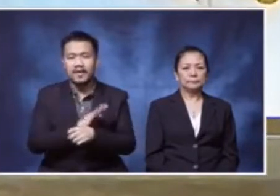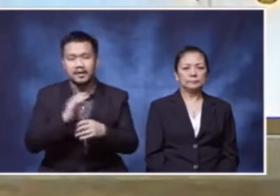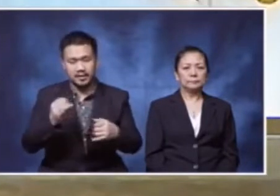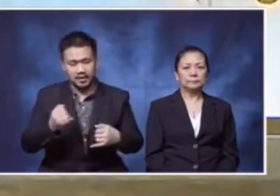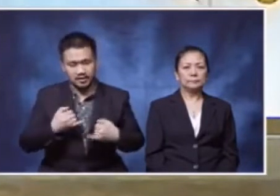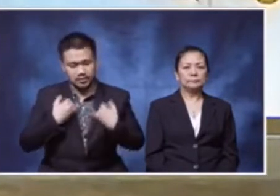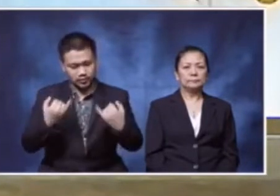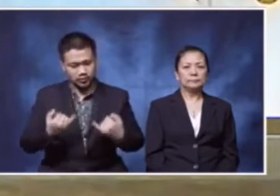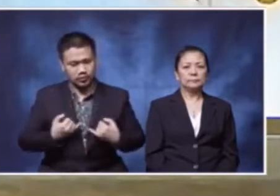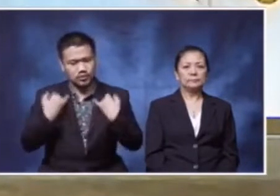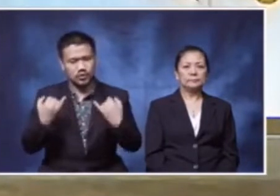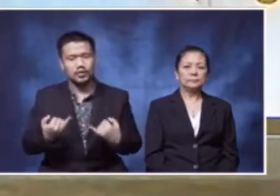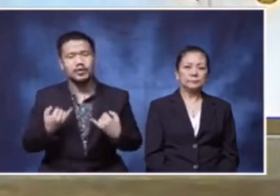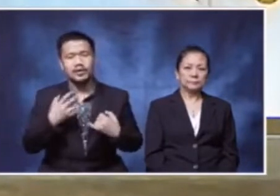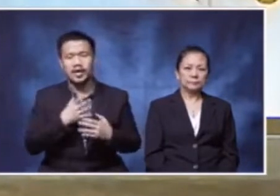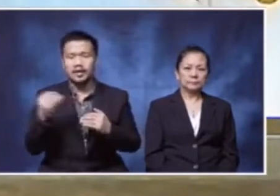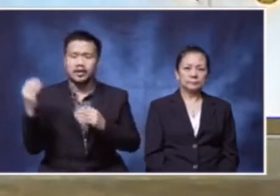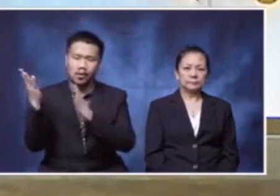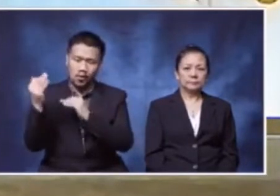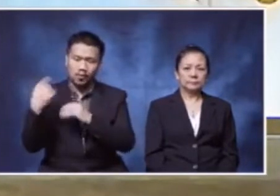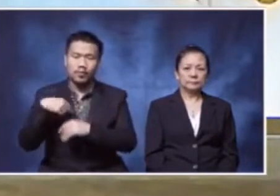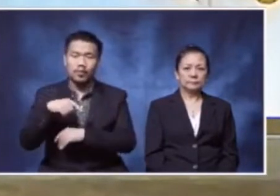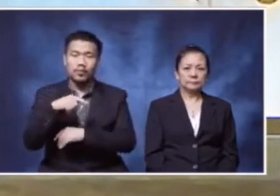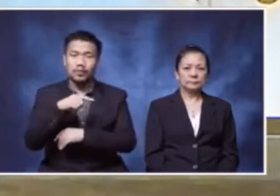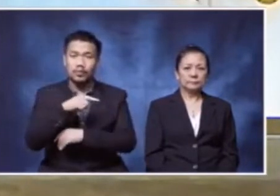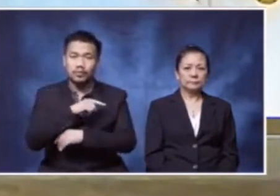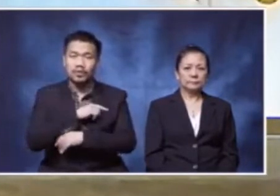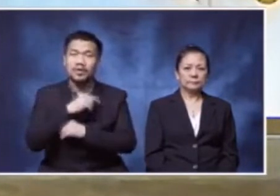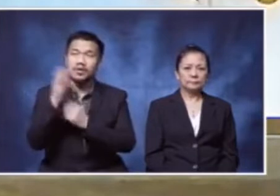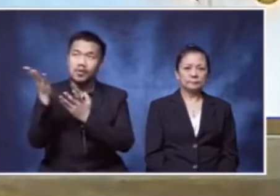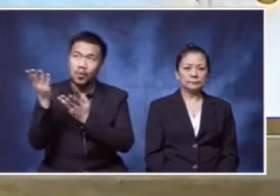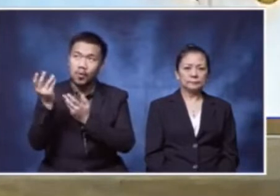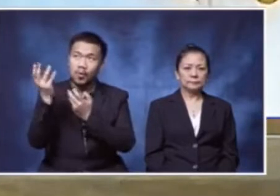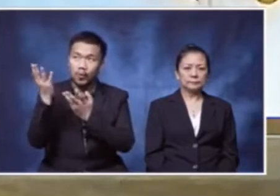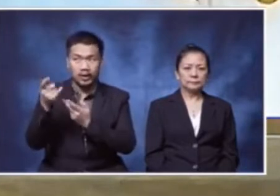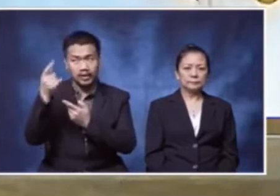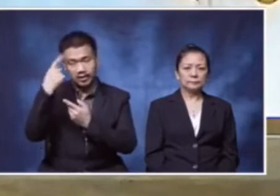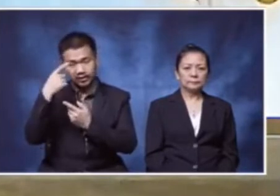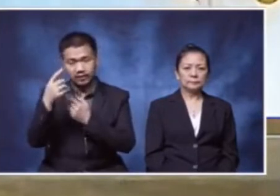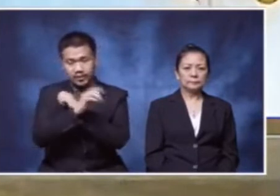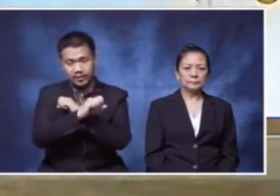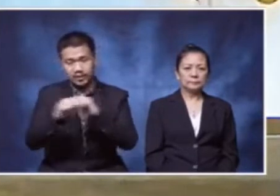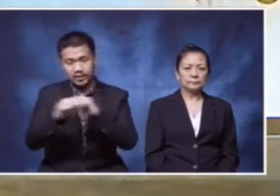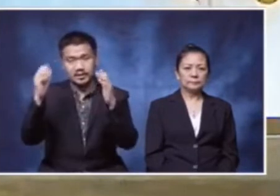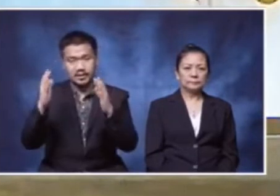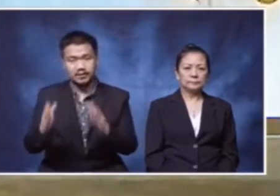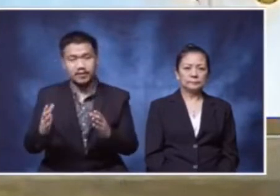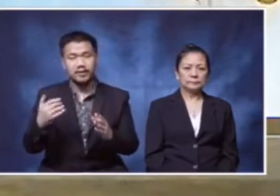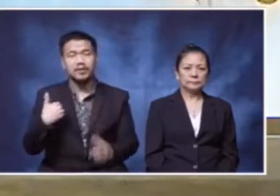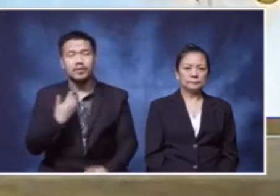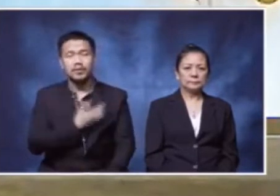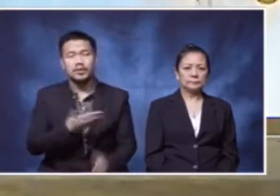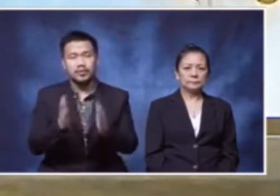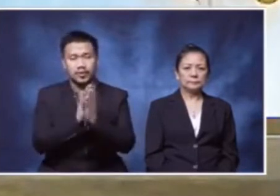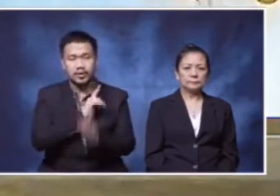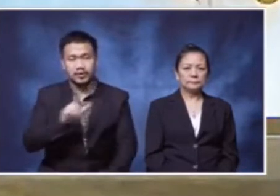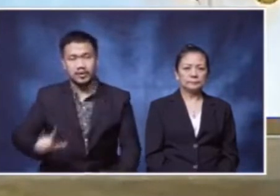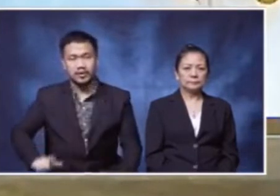habang hinihintay ng lahat ang muling pagdating ng manunubos. Manalangin tayo sa